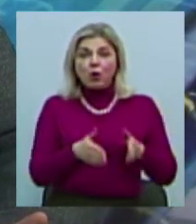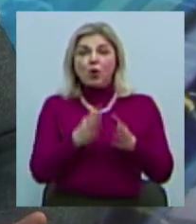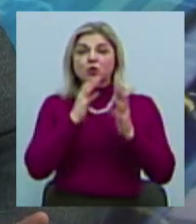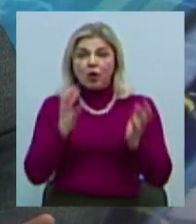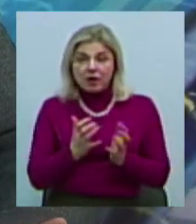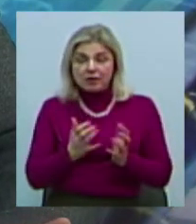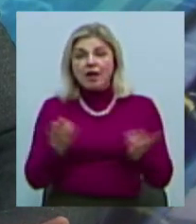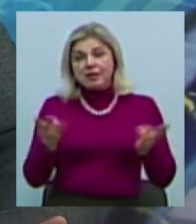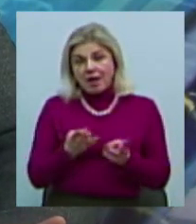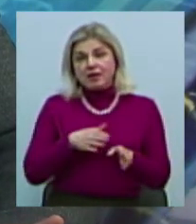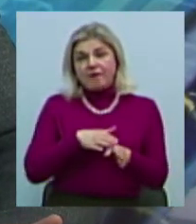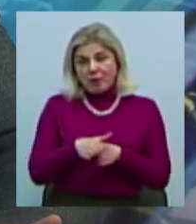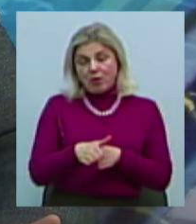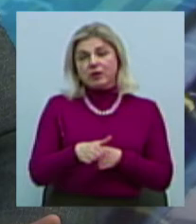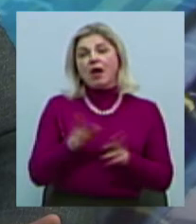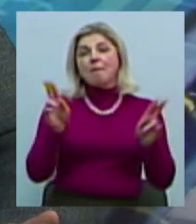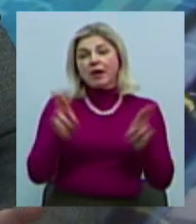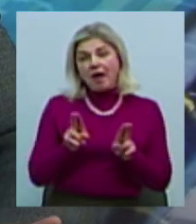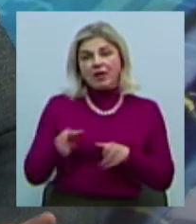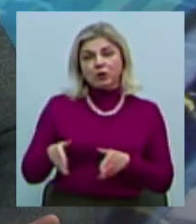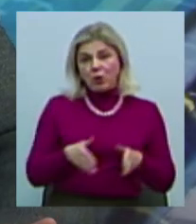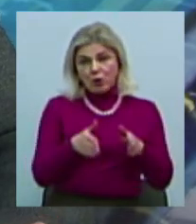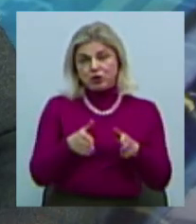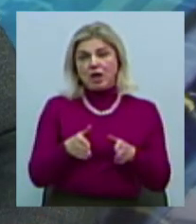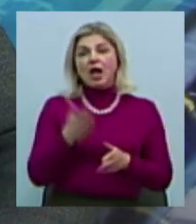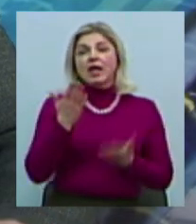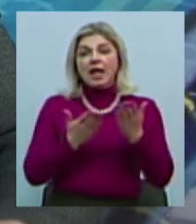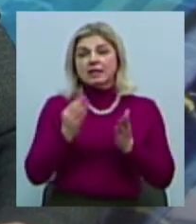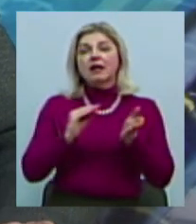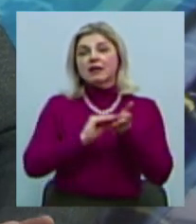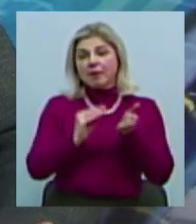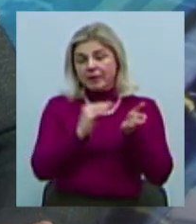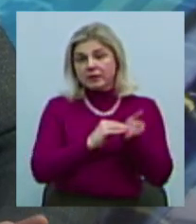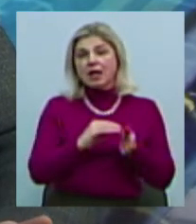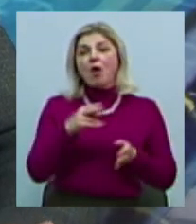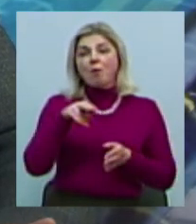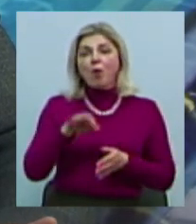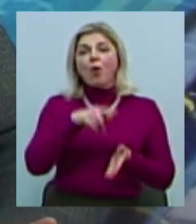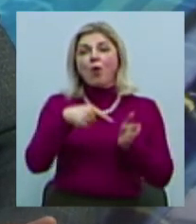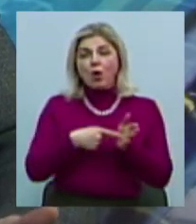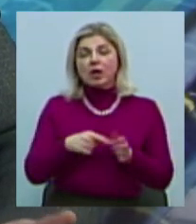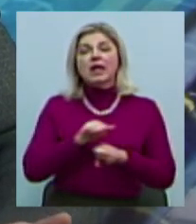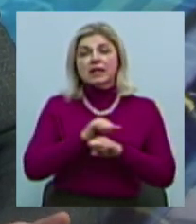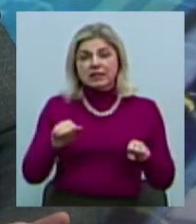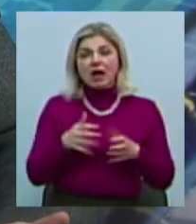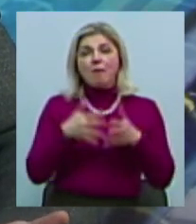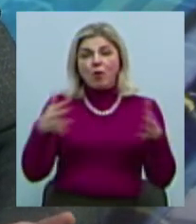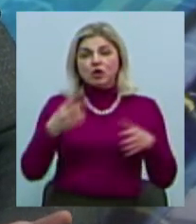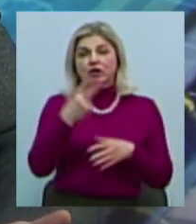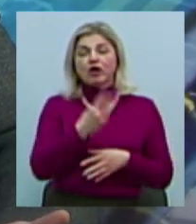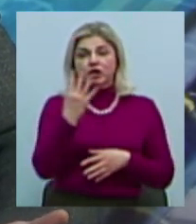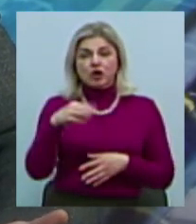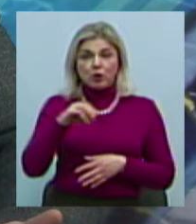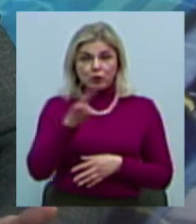надо соблюдать правила дорожного движения. Там, если предусмотрено, что по городу нельзя свыше 24 тонн перевозить, значит, машина должна быть